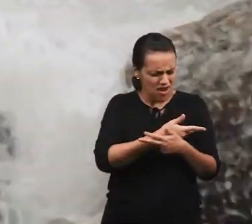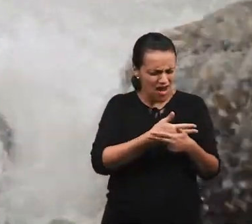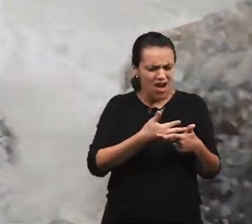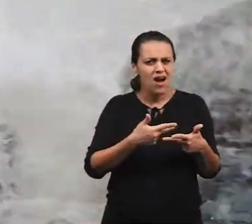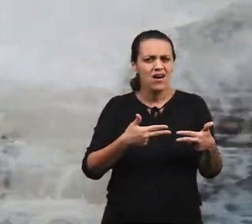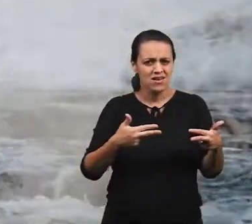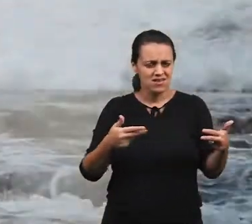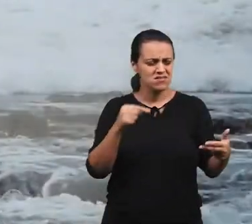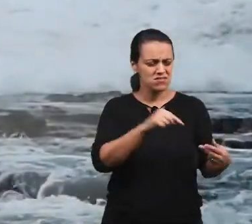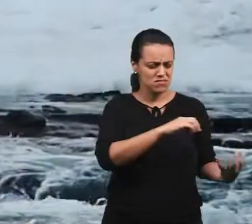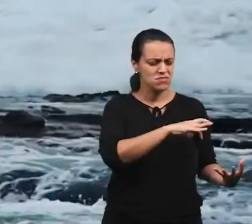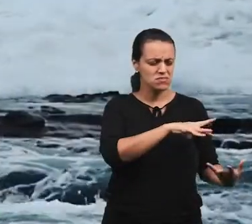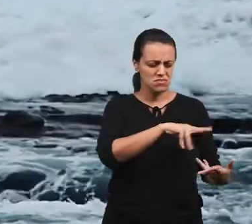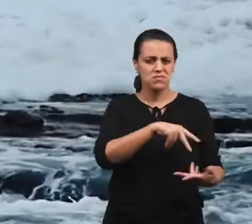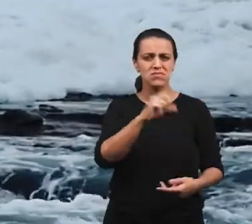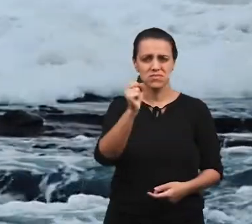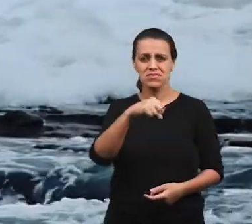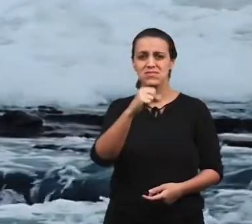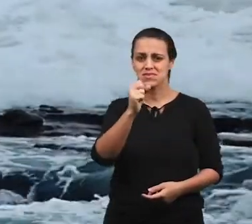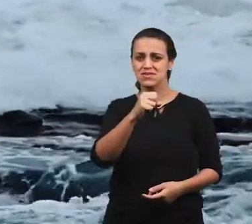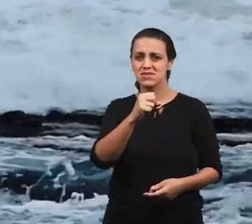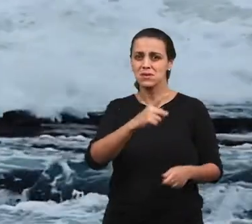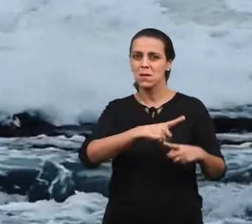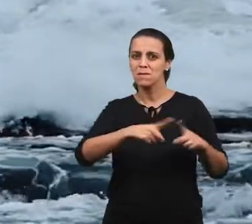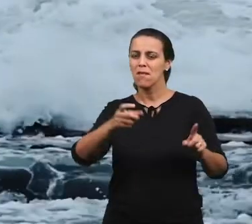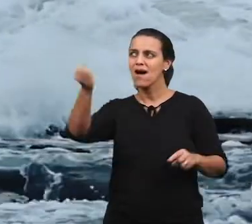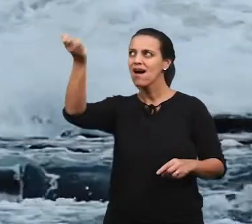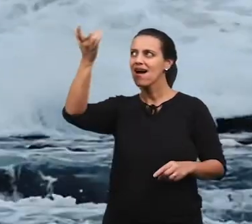мной, ведешь меня домой.